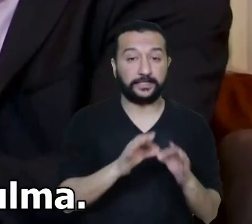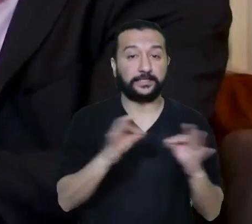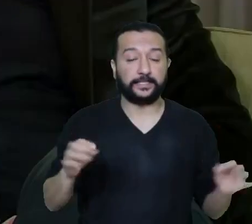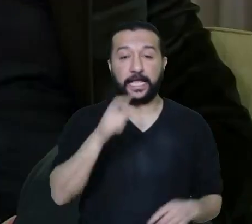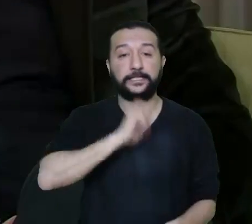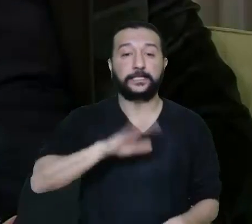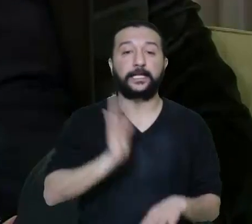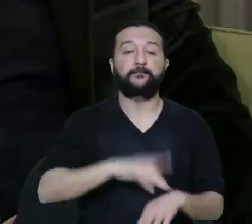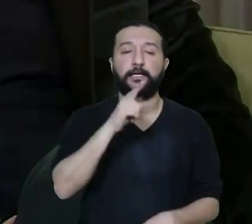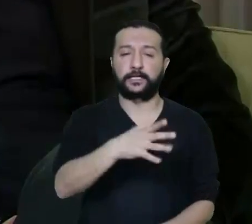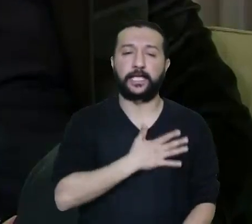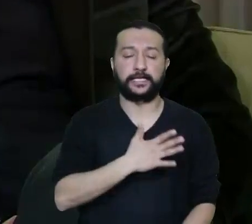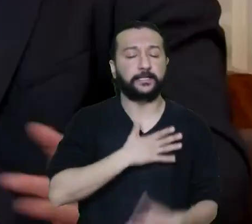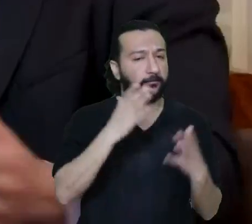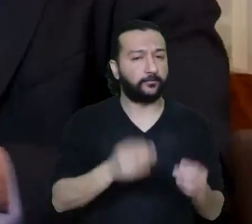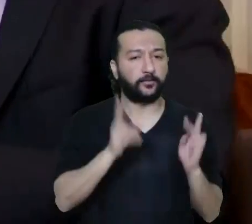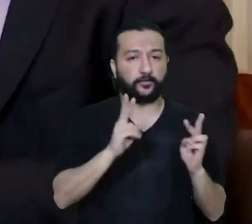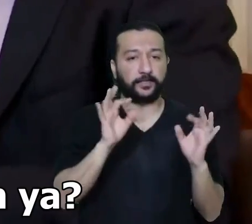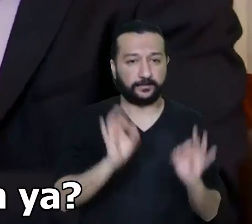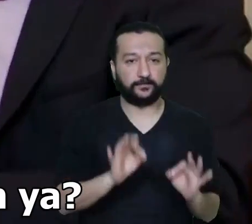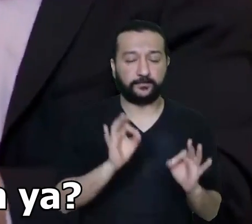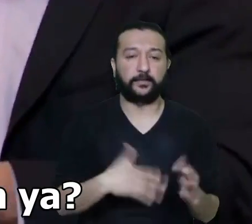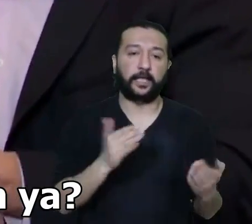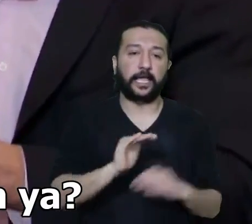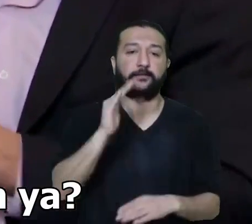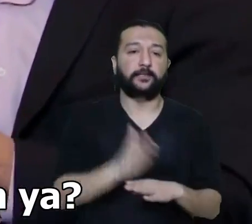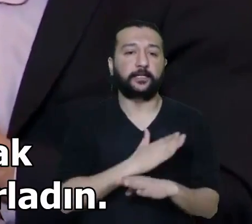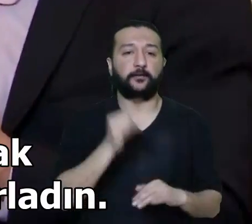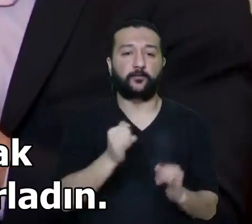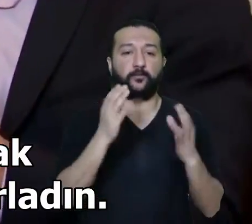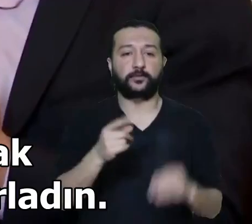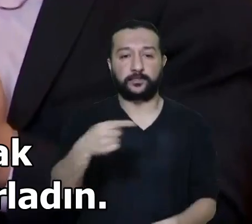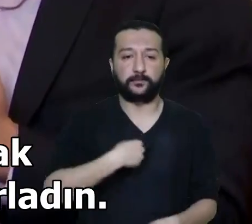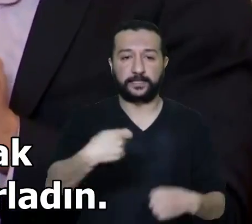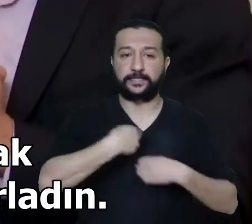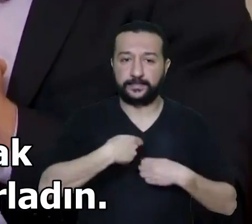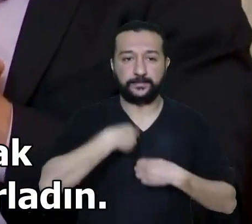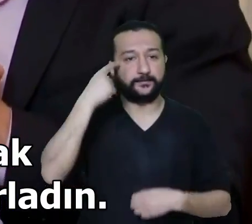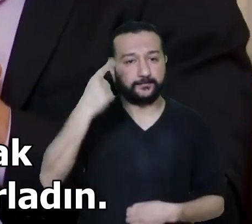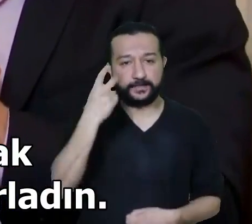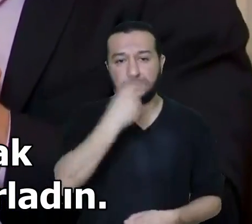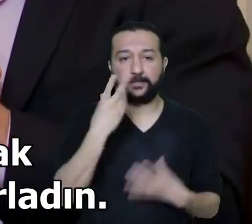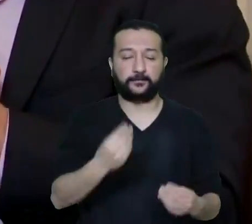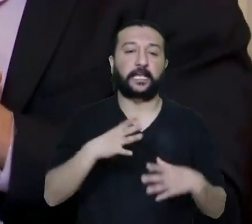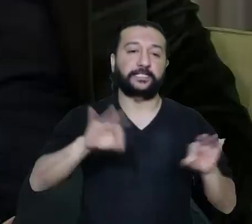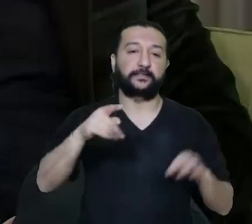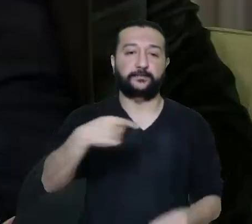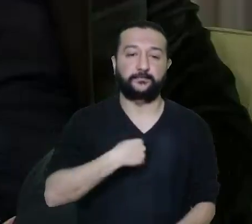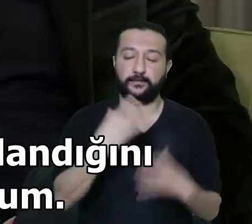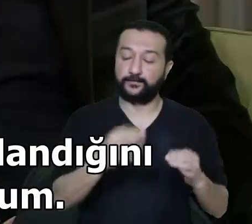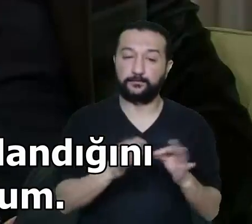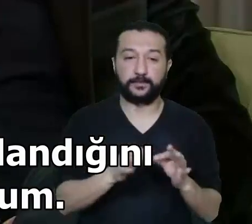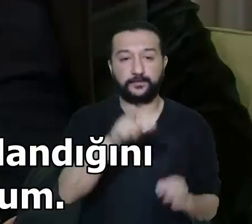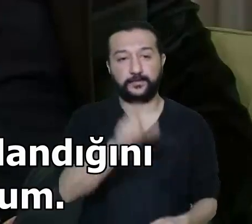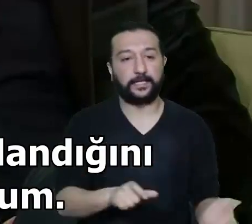sakın takılma. Heyecandandır. Değil mi? Hem hayatım niye kötü gitsin ya? Sen beni hem mental olarak hem de şarkıyı çok güzel hazırladın. Evet